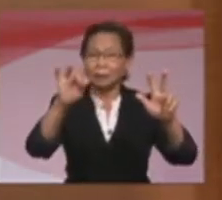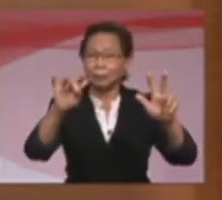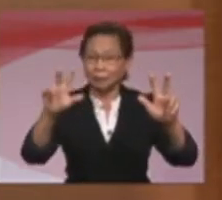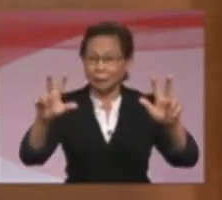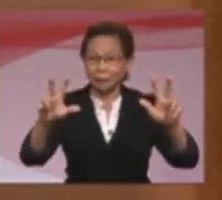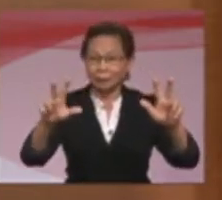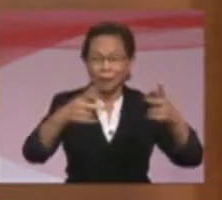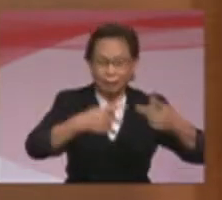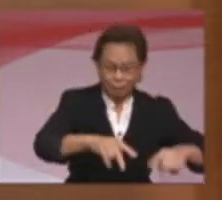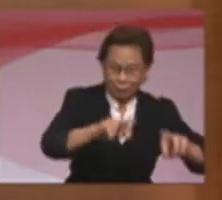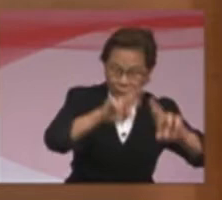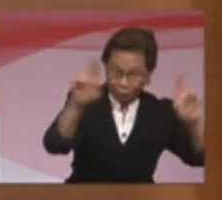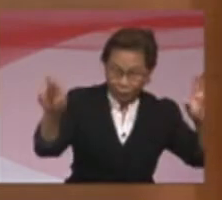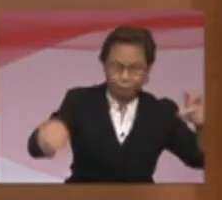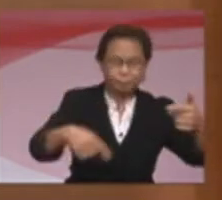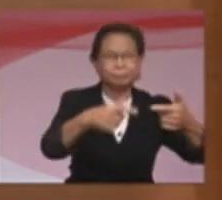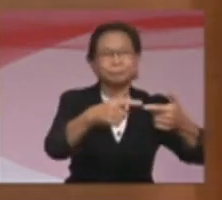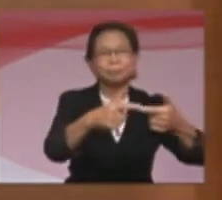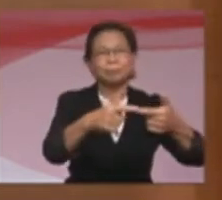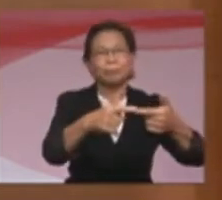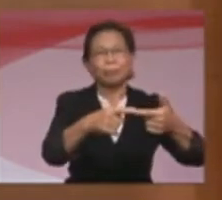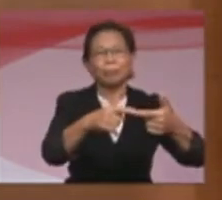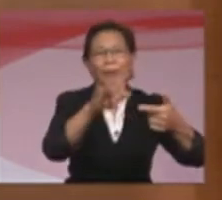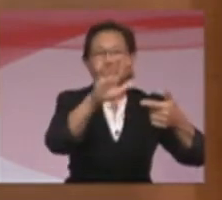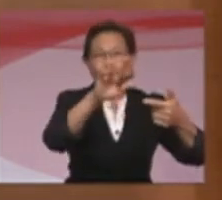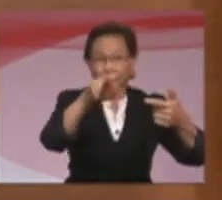3,883 pasaraya,